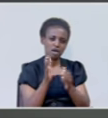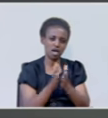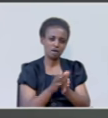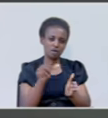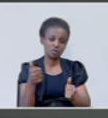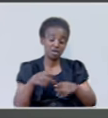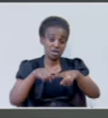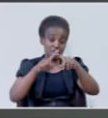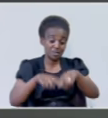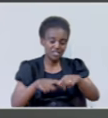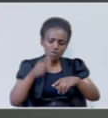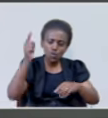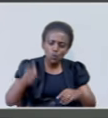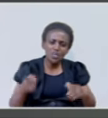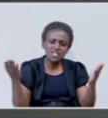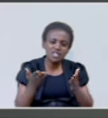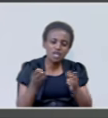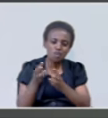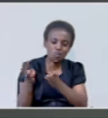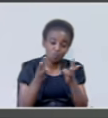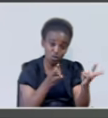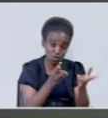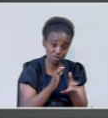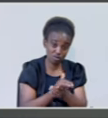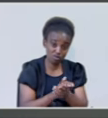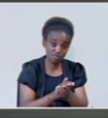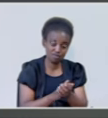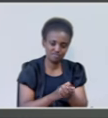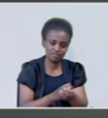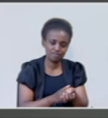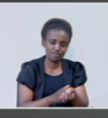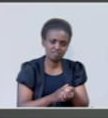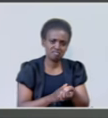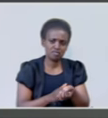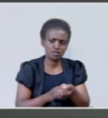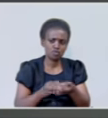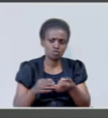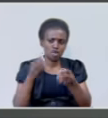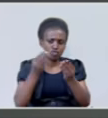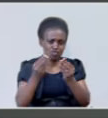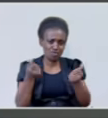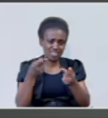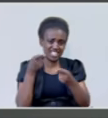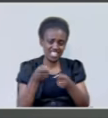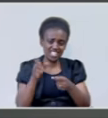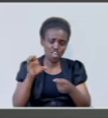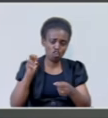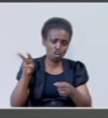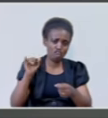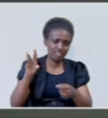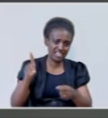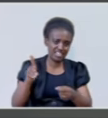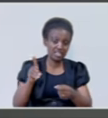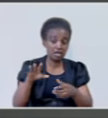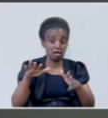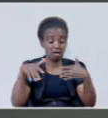Avant de remettre à la normale au secteur industriel, il nous faudra d'abord examiner l'état d'avancement dans la lutte